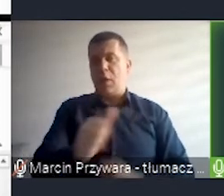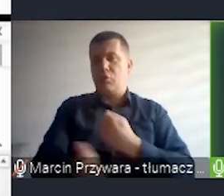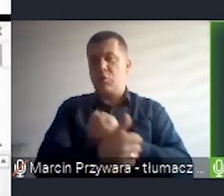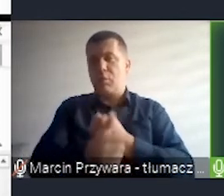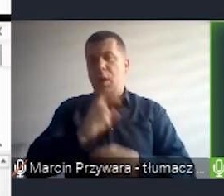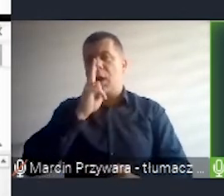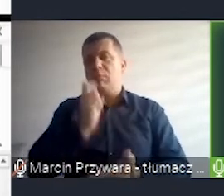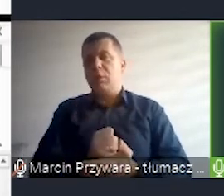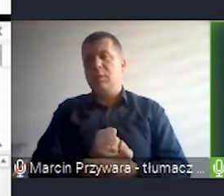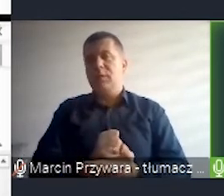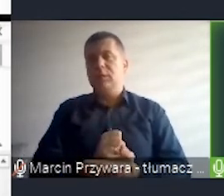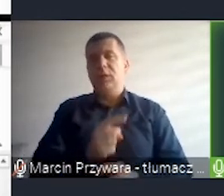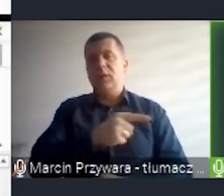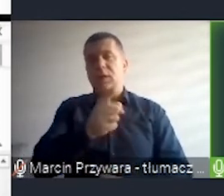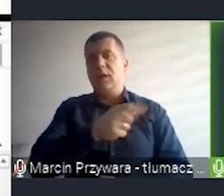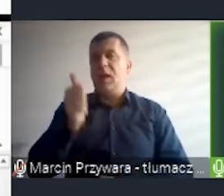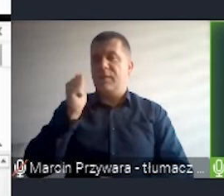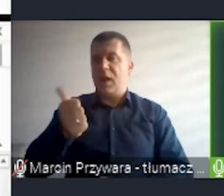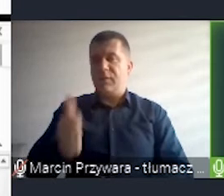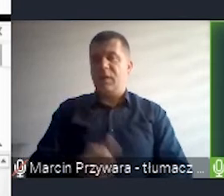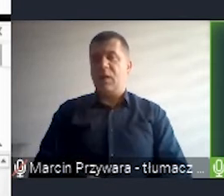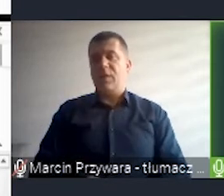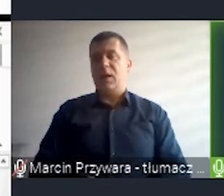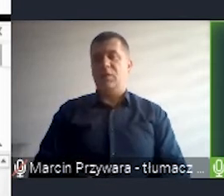dokumenty potwierdzające ich kwalifikowalność?